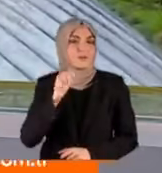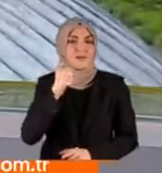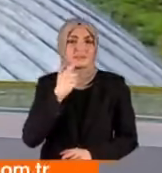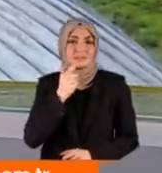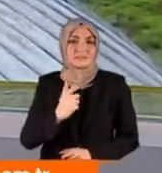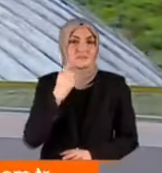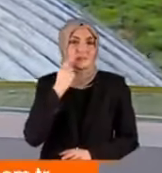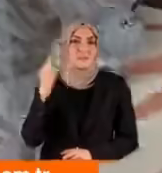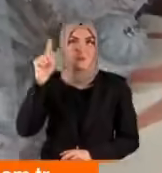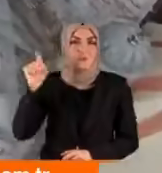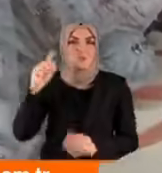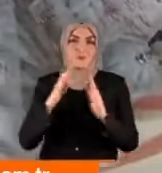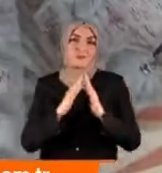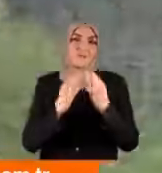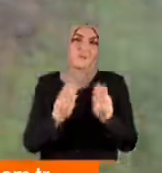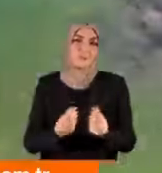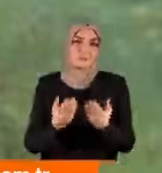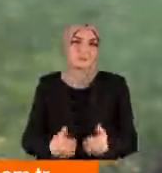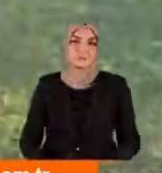yuvası O